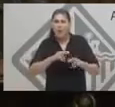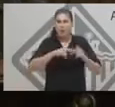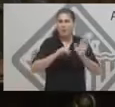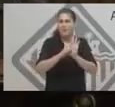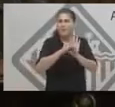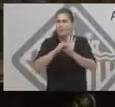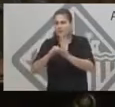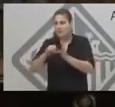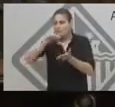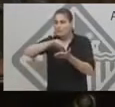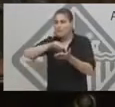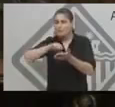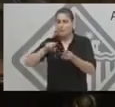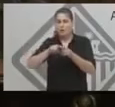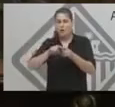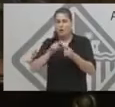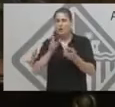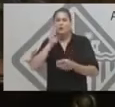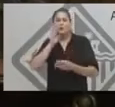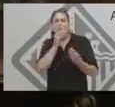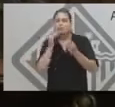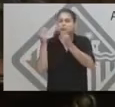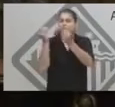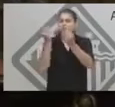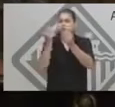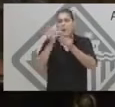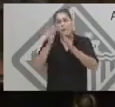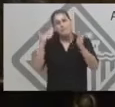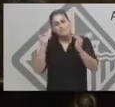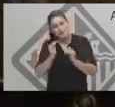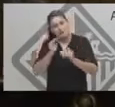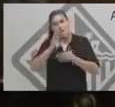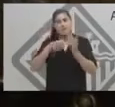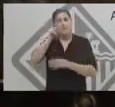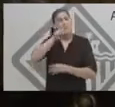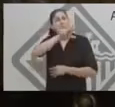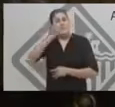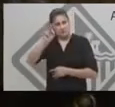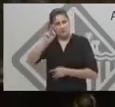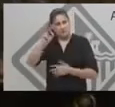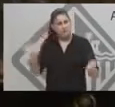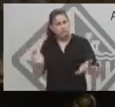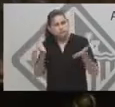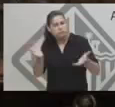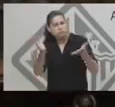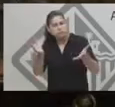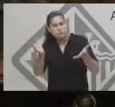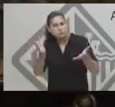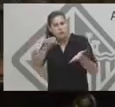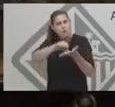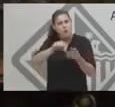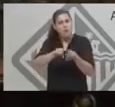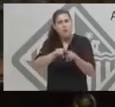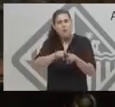Caminam cap a una ciutat lliure d'emissions de gasos d'efecte hivernacle per al 2030, donant l'impuls definitiu a Palma com a ciutat